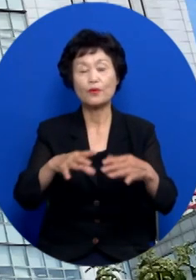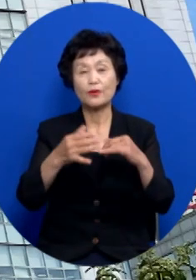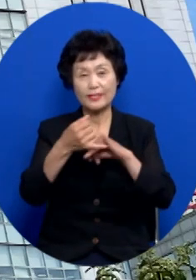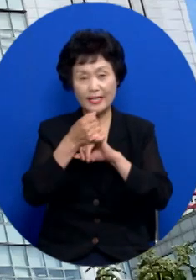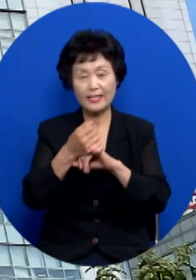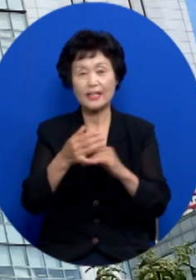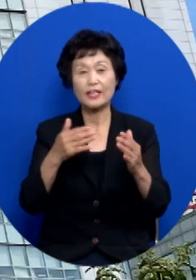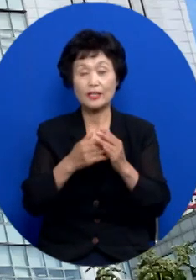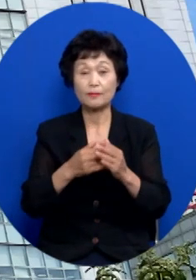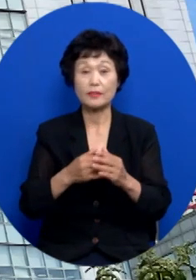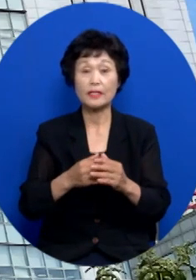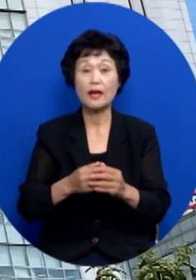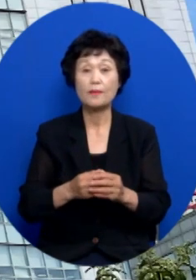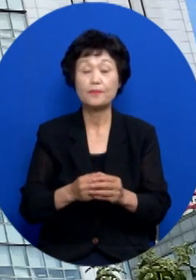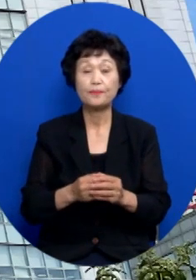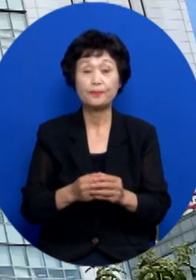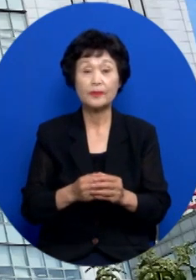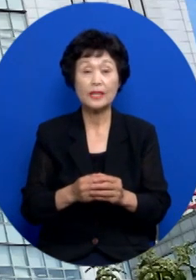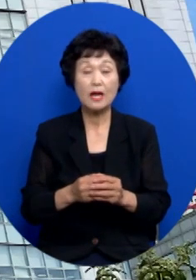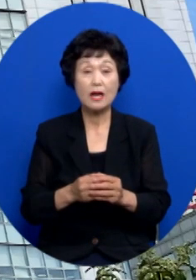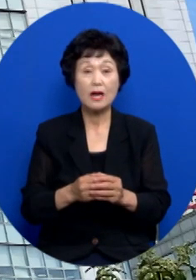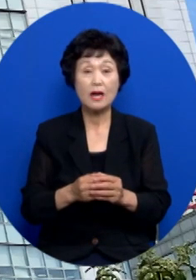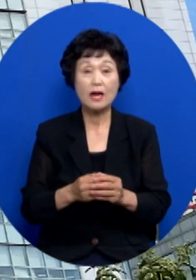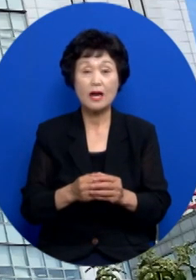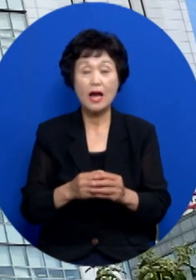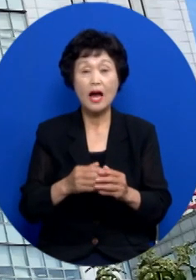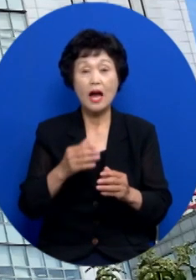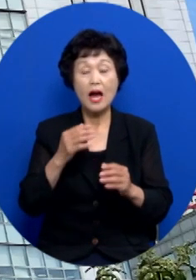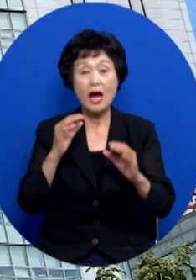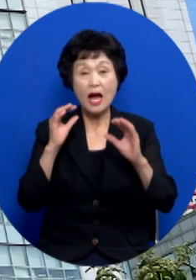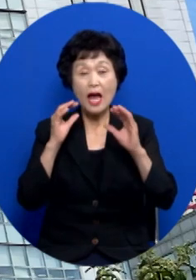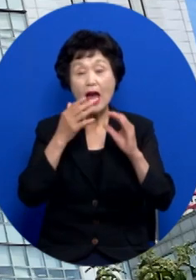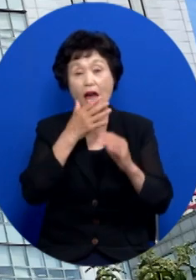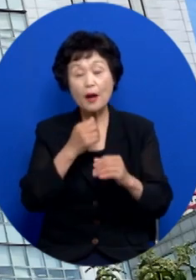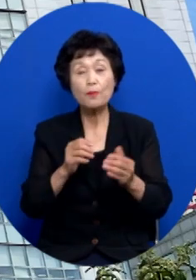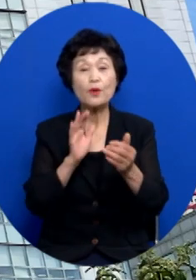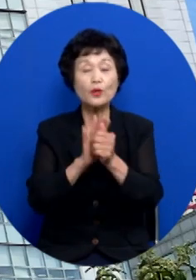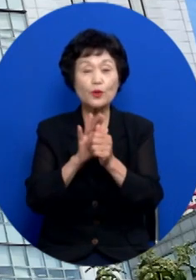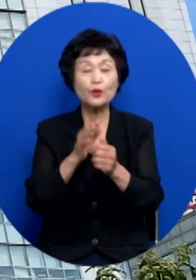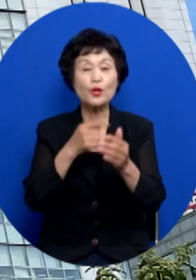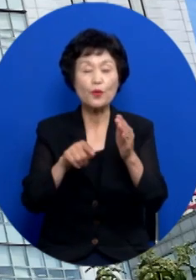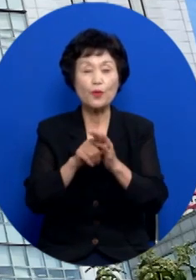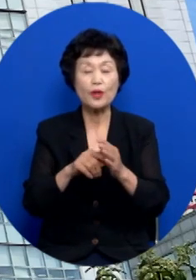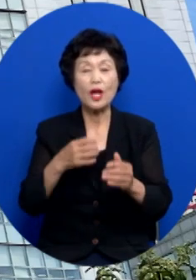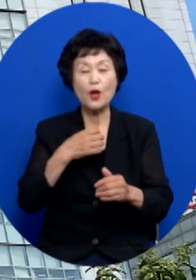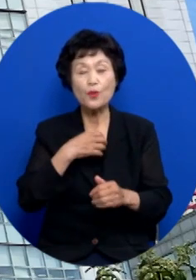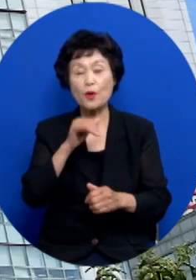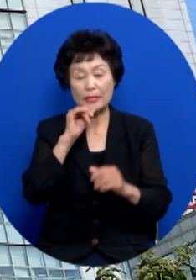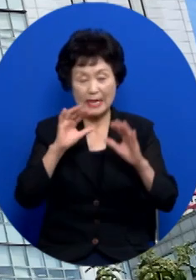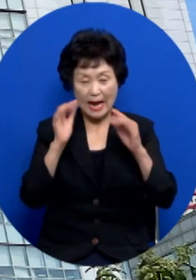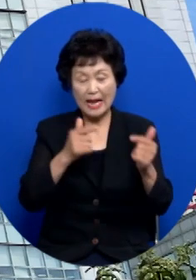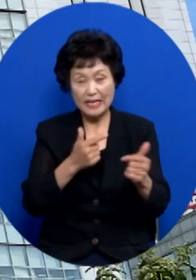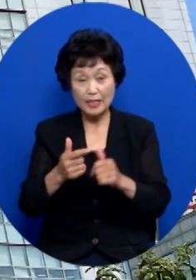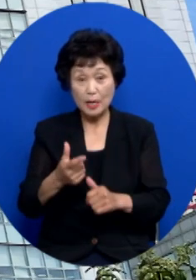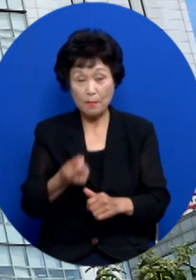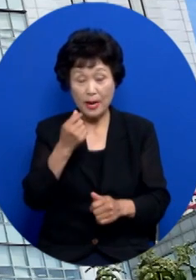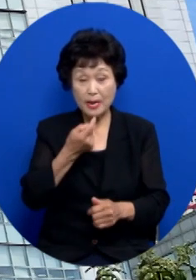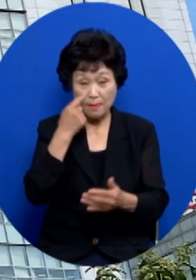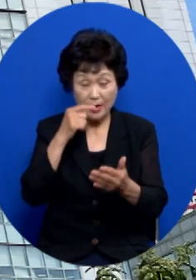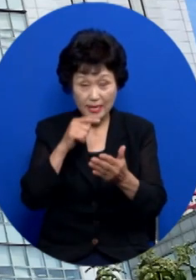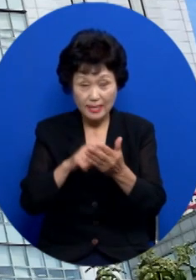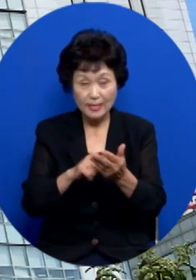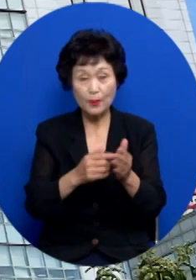따라 한국사회보장정보원은 이아동행복지원시스템을 활용해 위기아동을 조기 발굴하고 위기상황을 예방하기